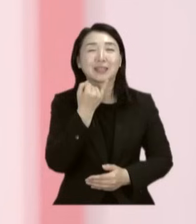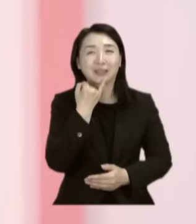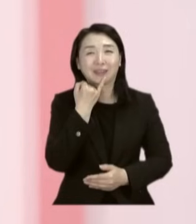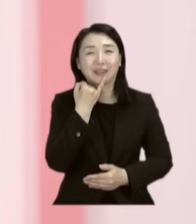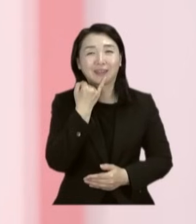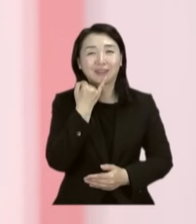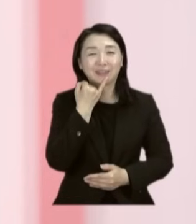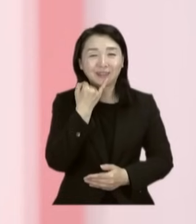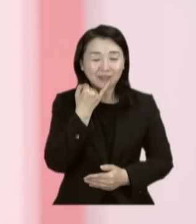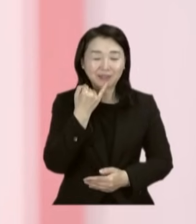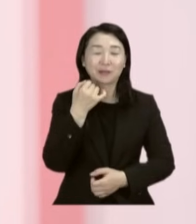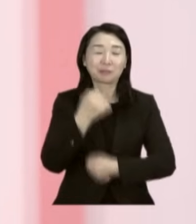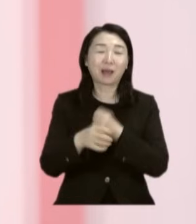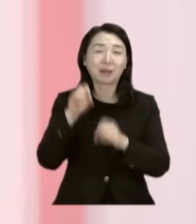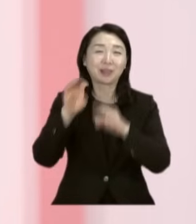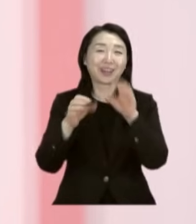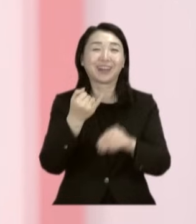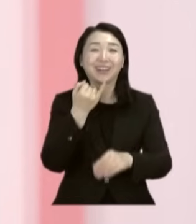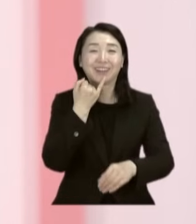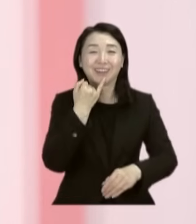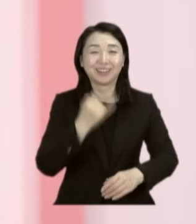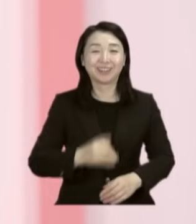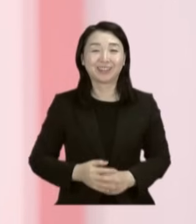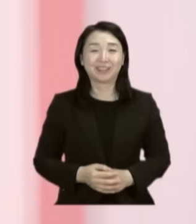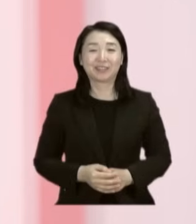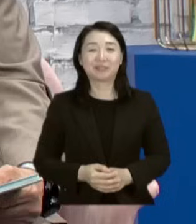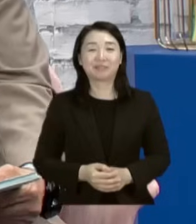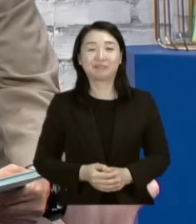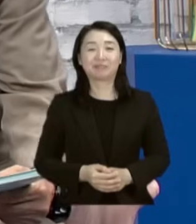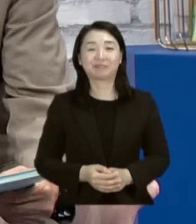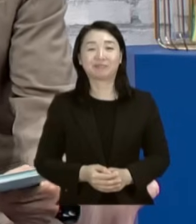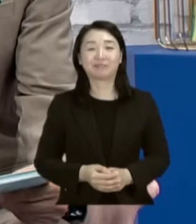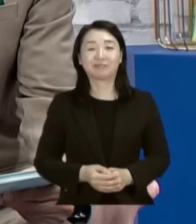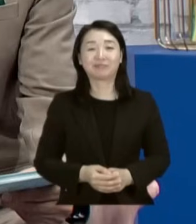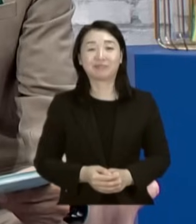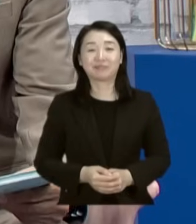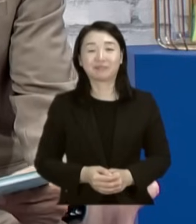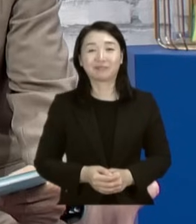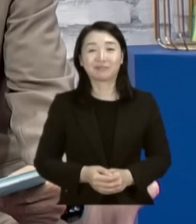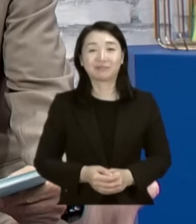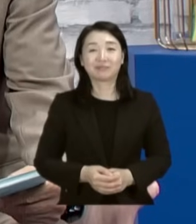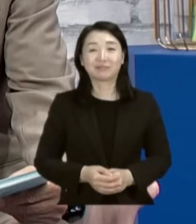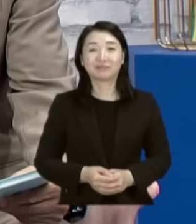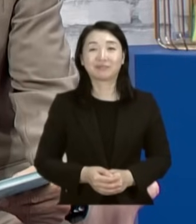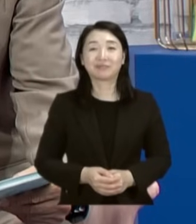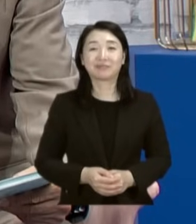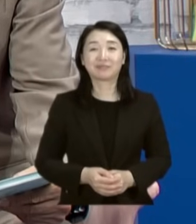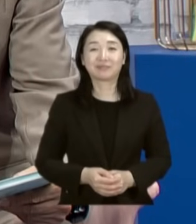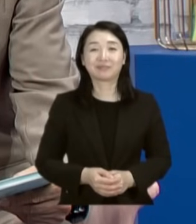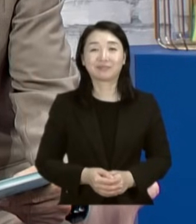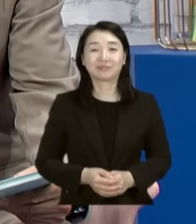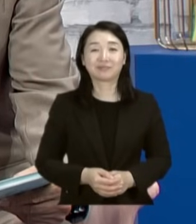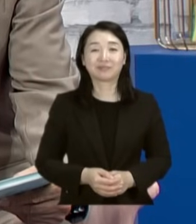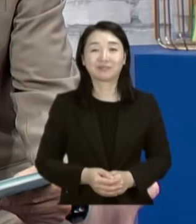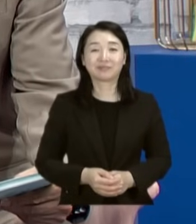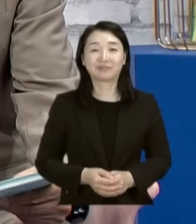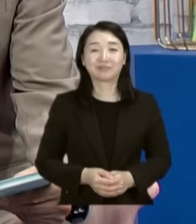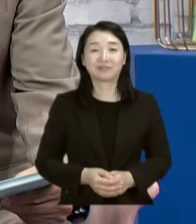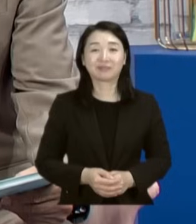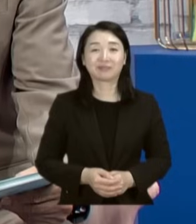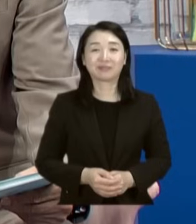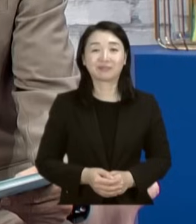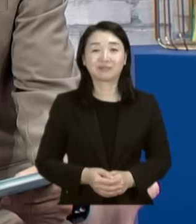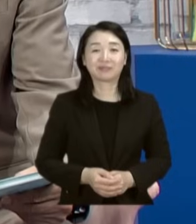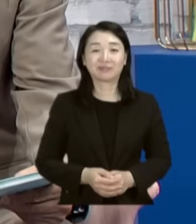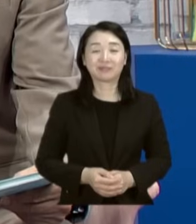하세요 여기는 좋아요 그 말하러 나온 거예요네 아니 근데 저기 그 어